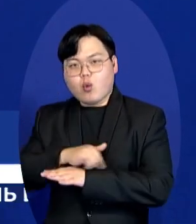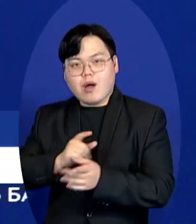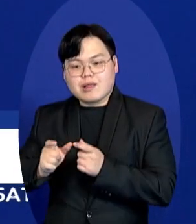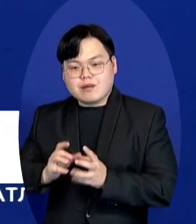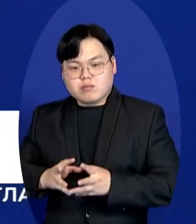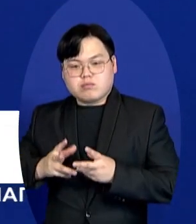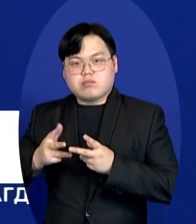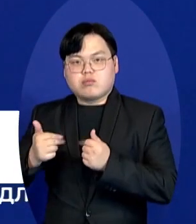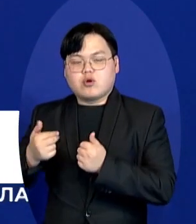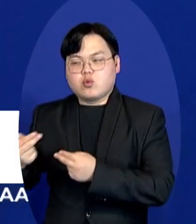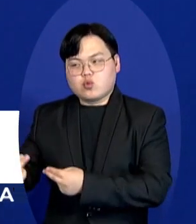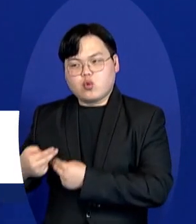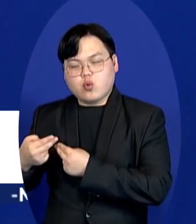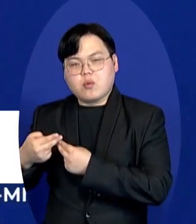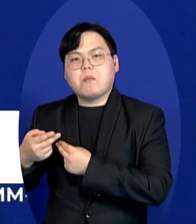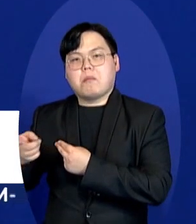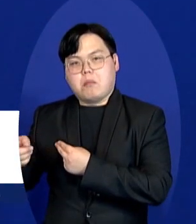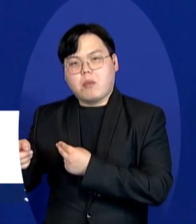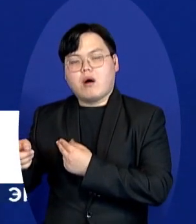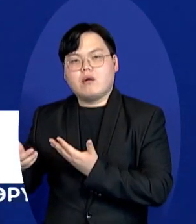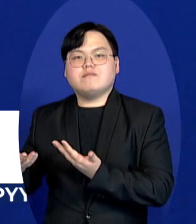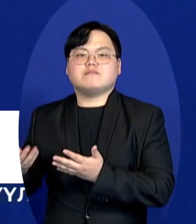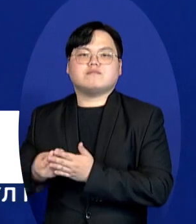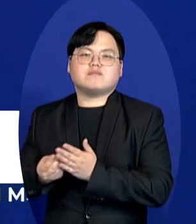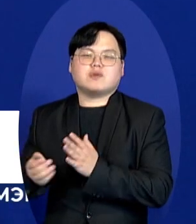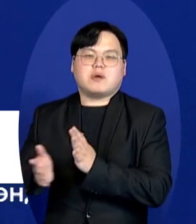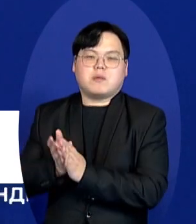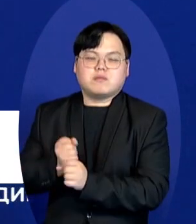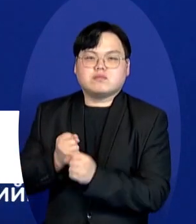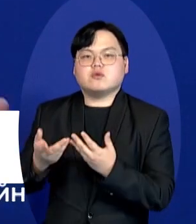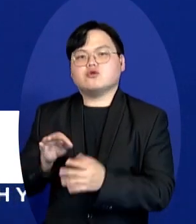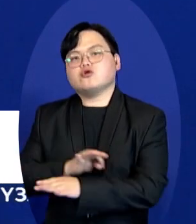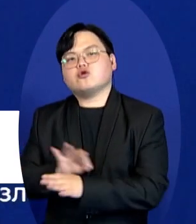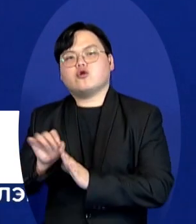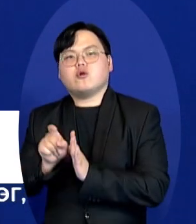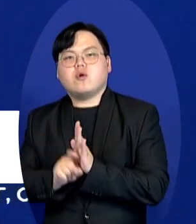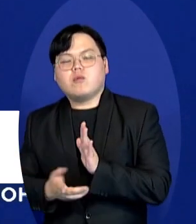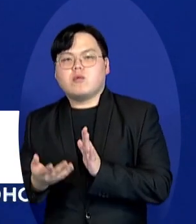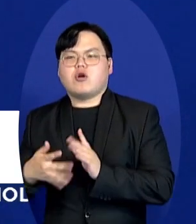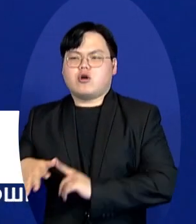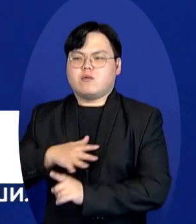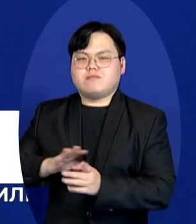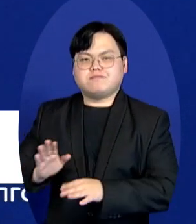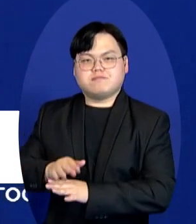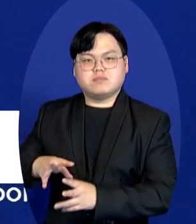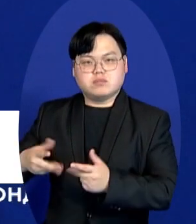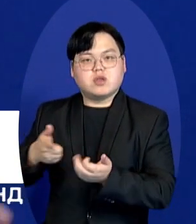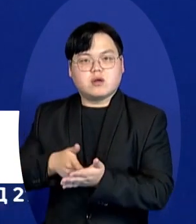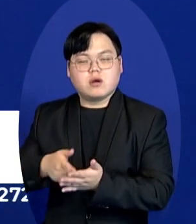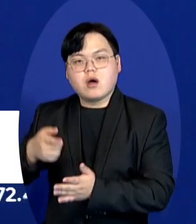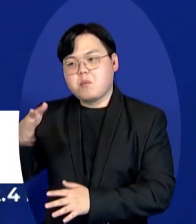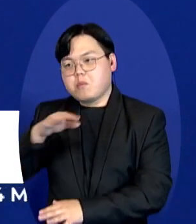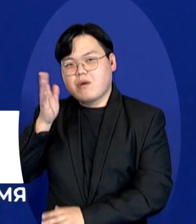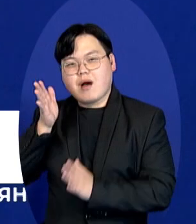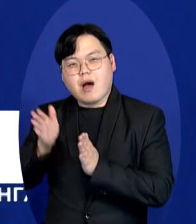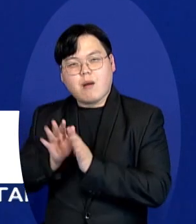сэргээхэд чухал ач холбогдолтой юм а. Тиймээс энэ мэт хэрэгжүүлж байгаа төсөл хөтөлбөрийн хөрөнгө оруулалтын орчинг сайжруулах нь чухал юм. Цаашдаа